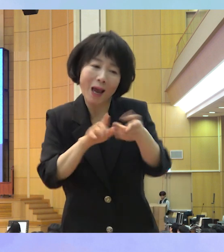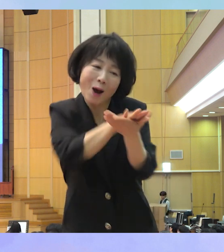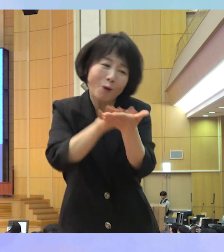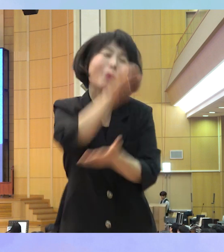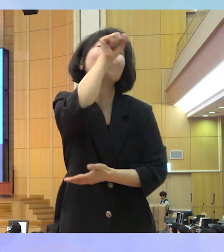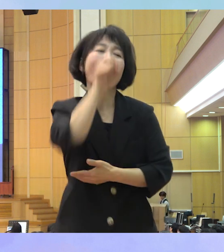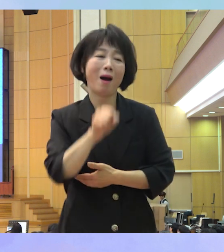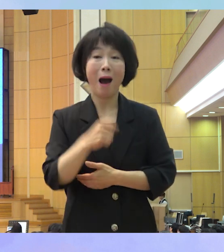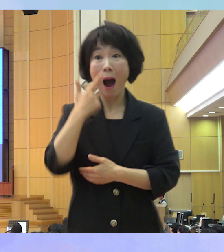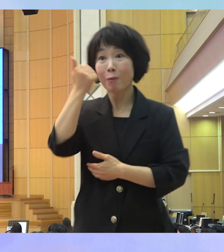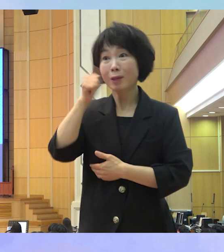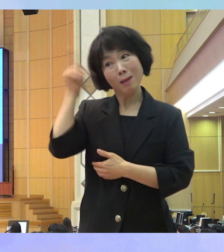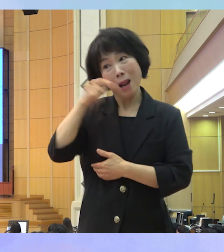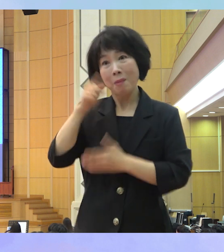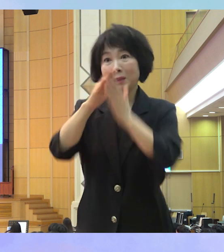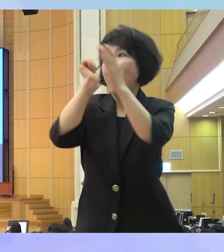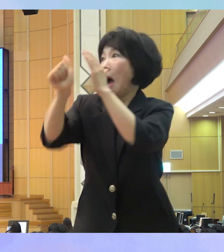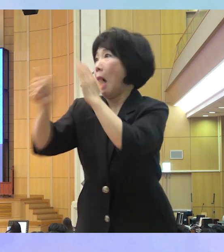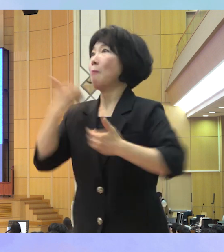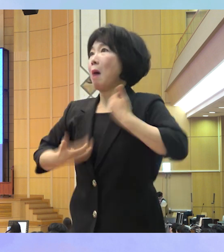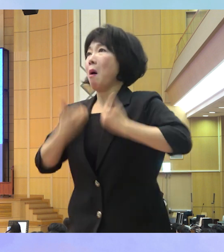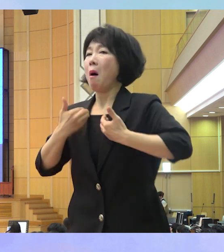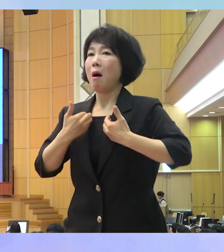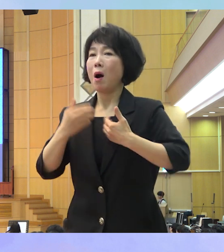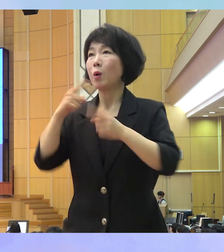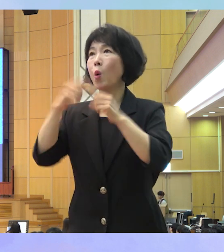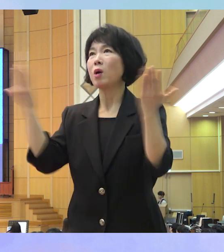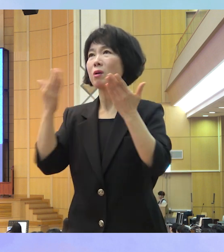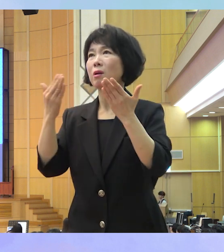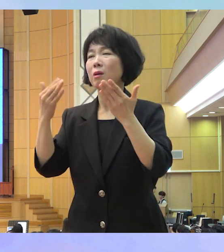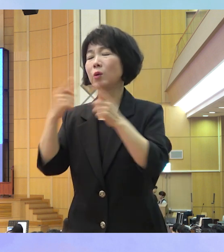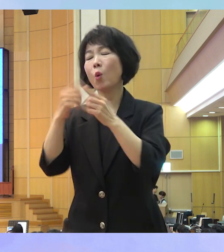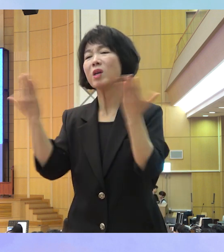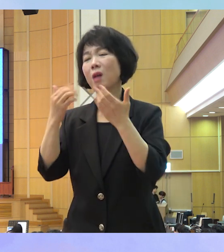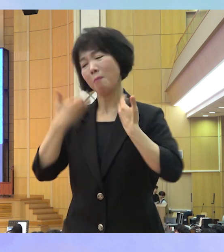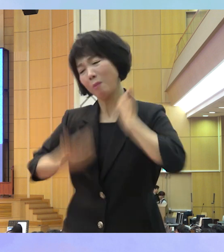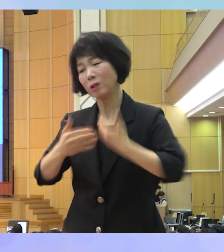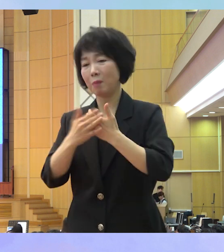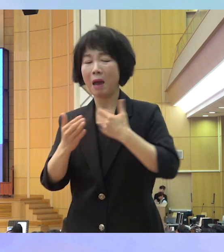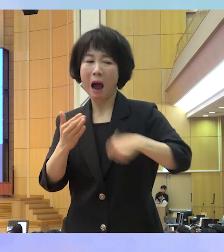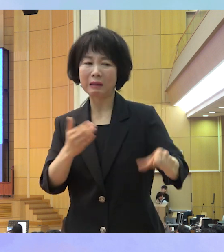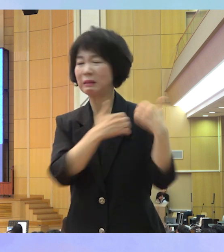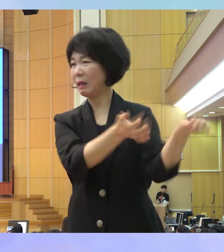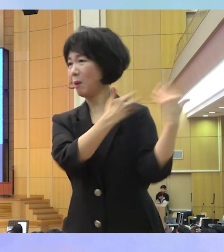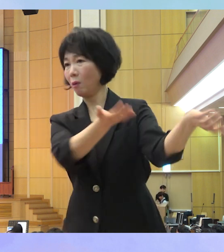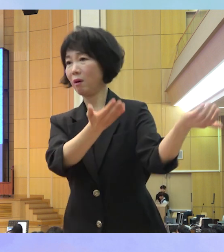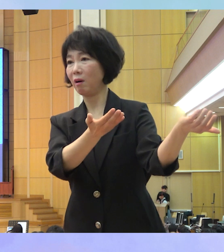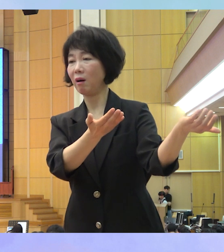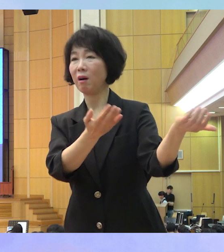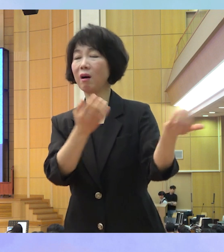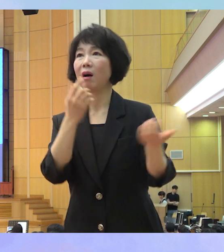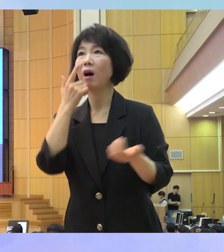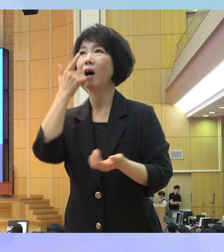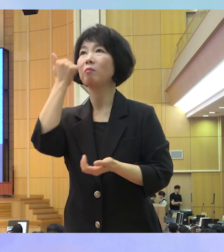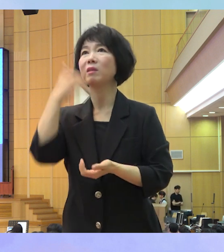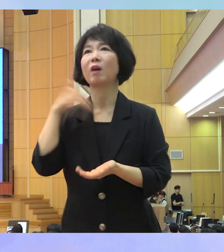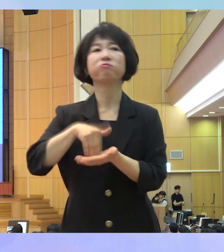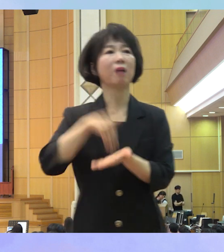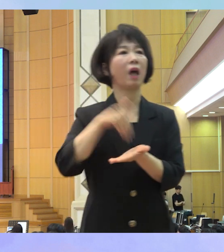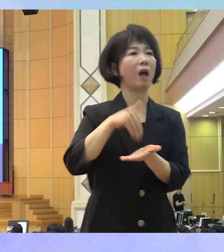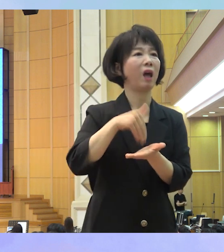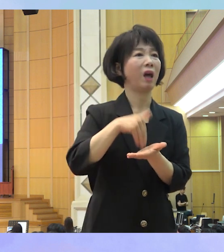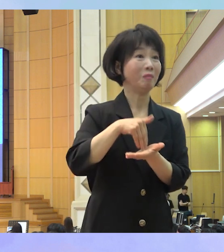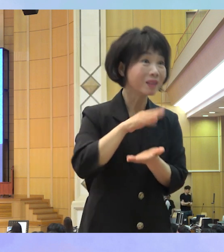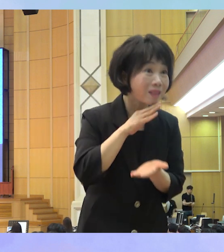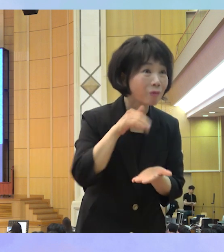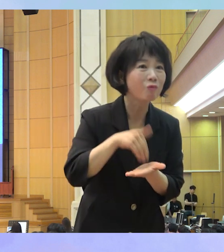맨날 신방 있고 뭐 교회 일 바쁘다고 그냥 뭐 알아서 커주기를 바랬던 게 참